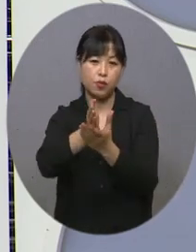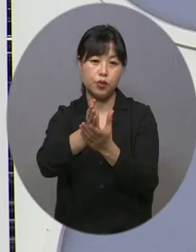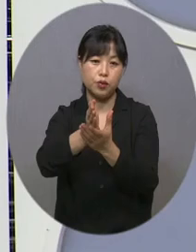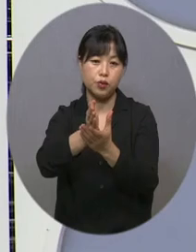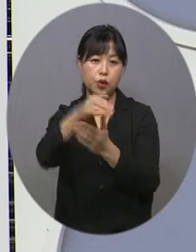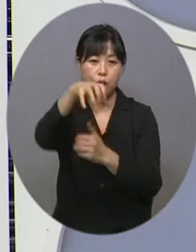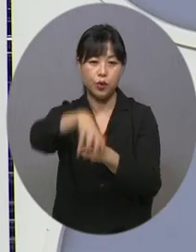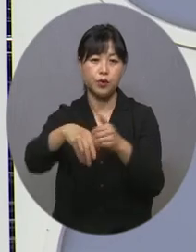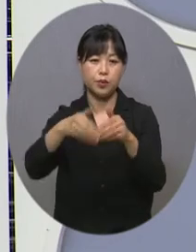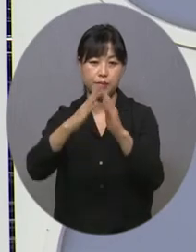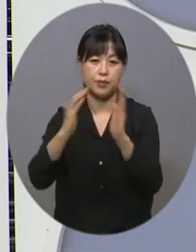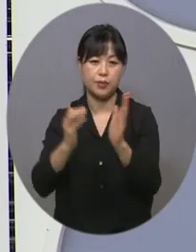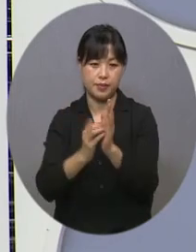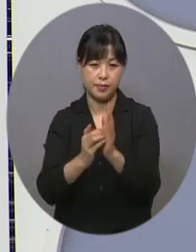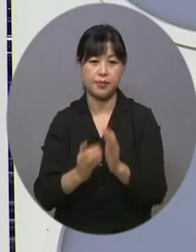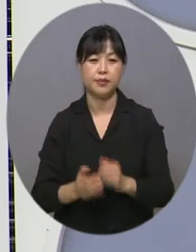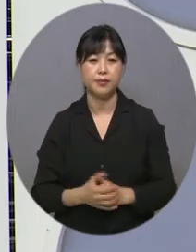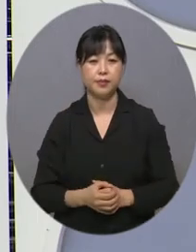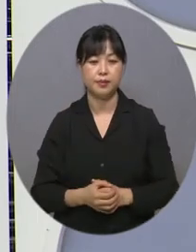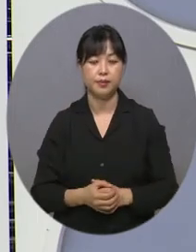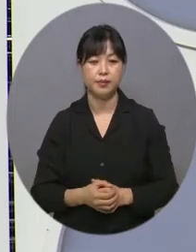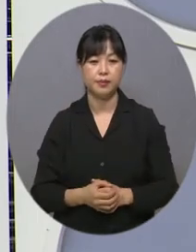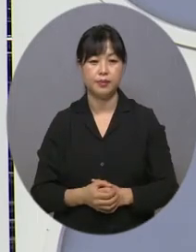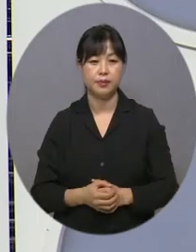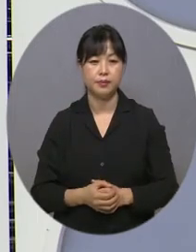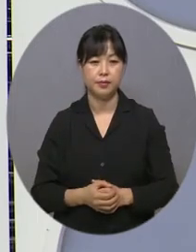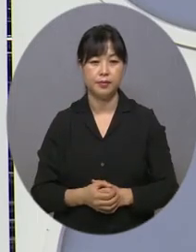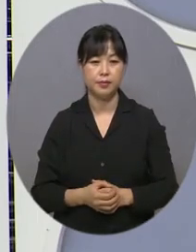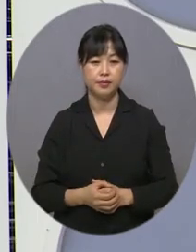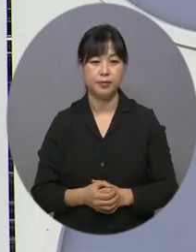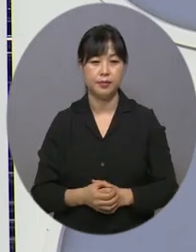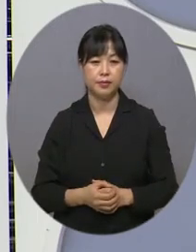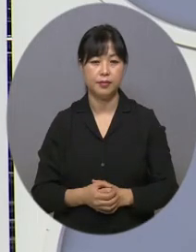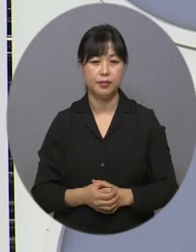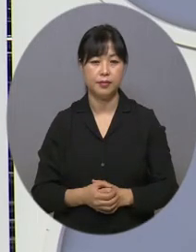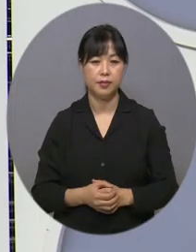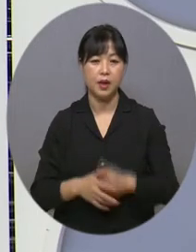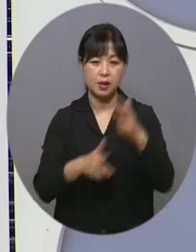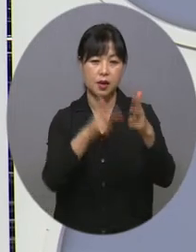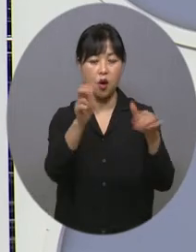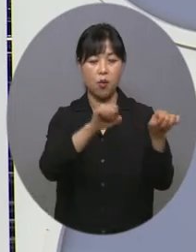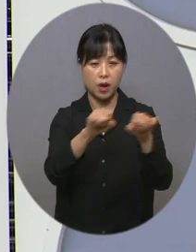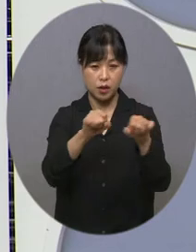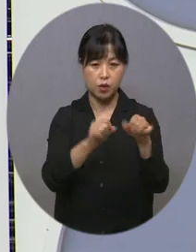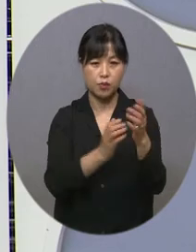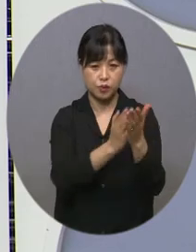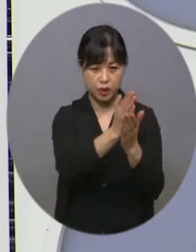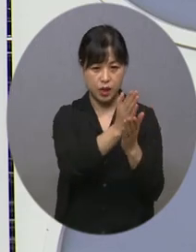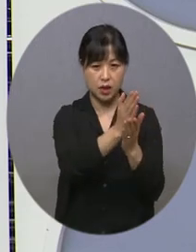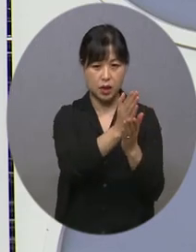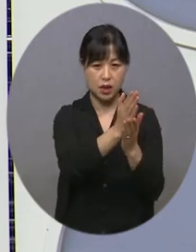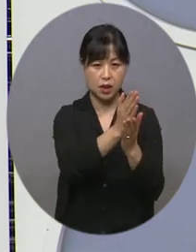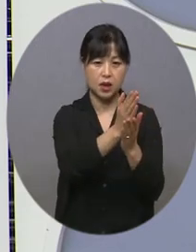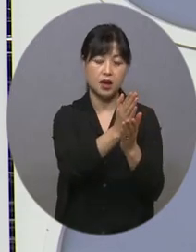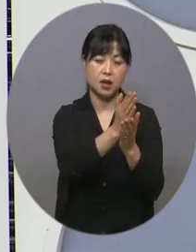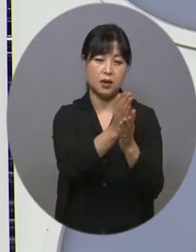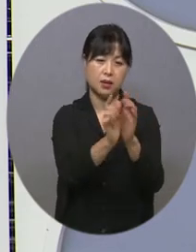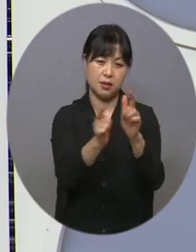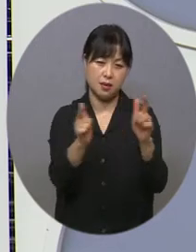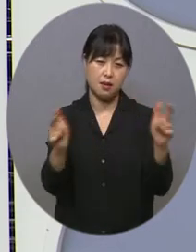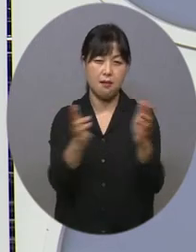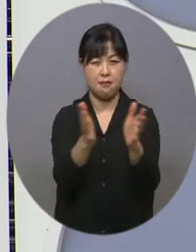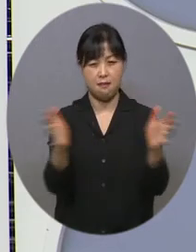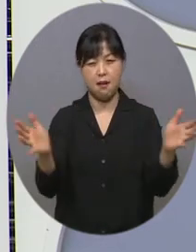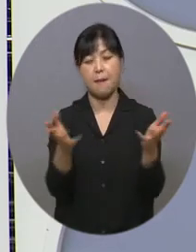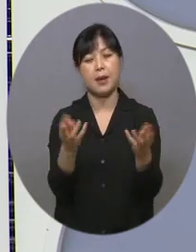탄생합니다. 그래서 저희들이 사업 활동 그 분야나 이